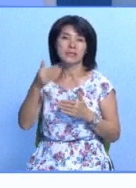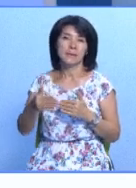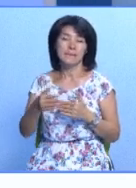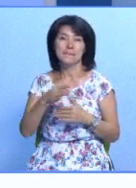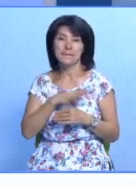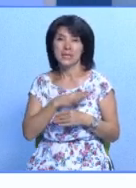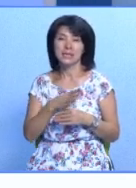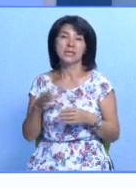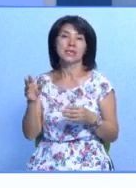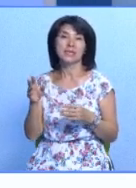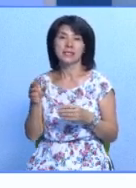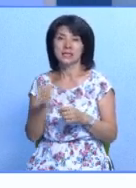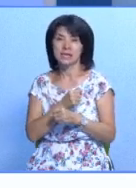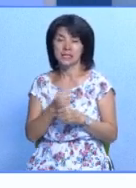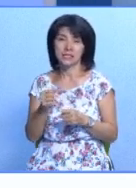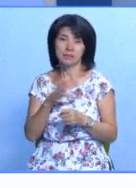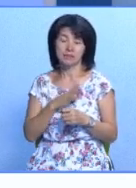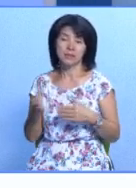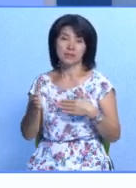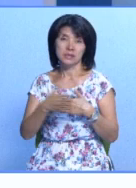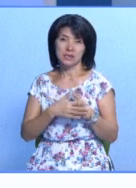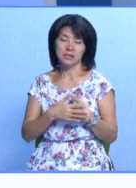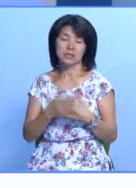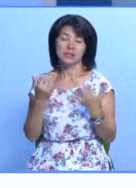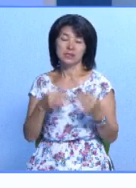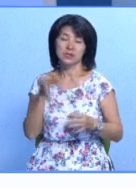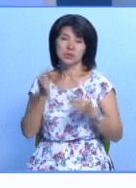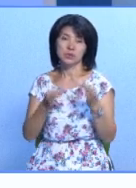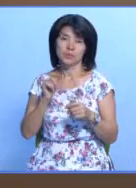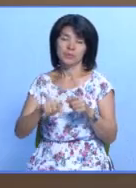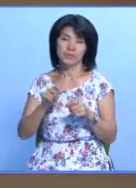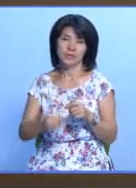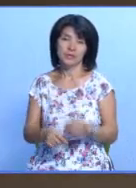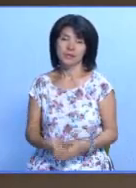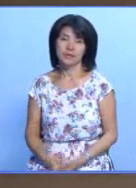төбелеске қатысушылардың бірі қамауға алынды. Тергеу амалдары жүргізілуде.